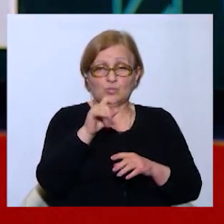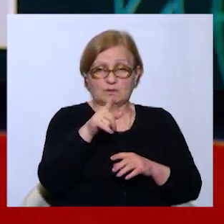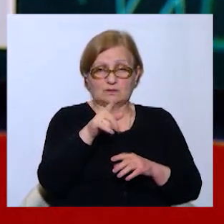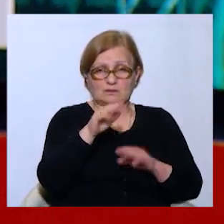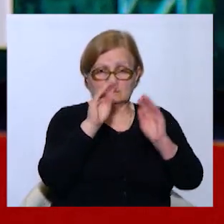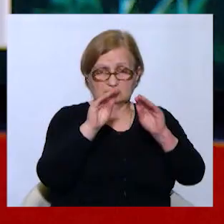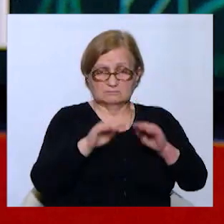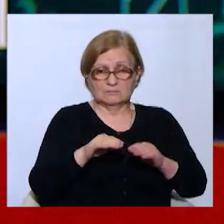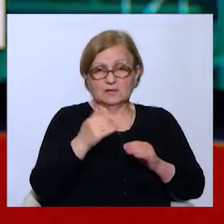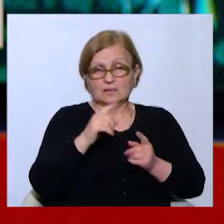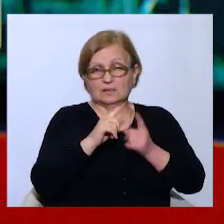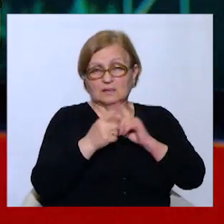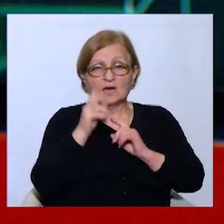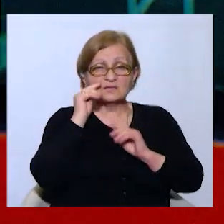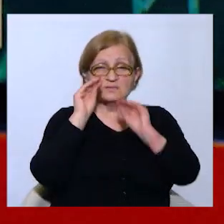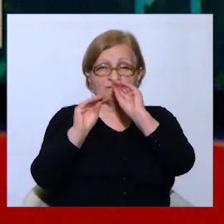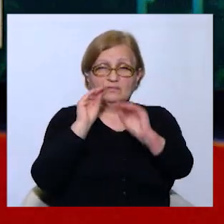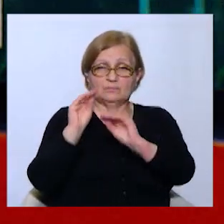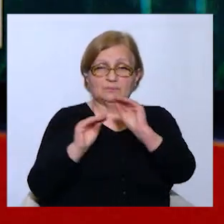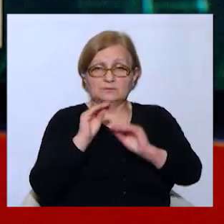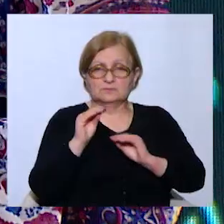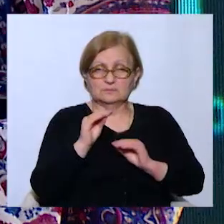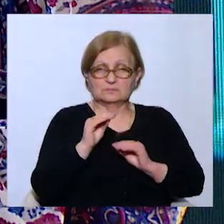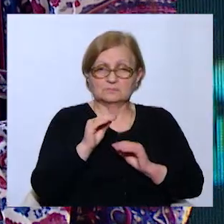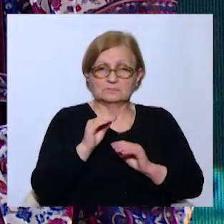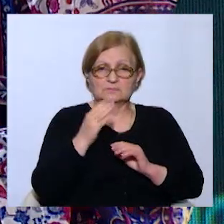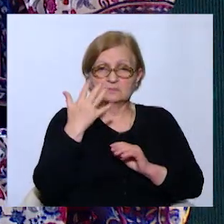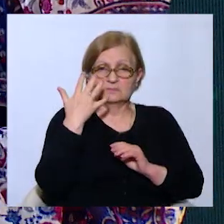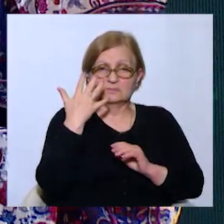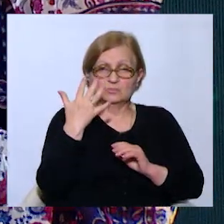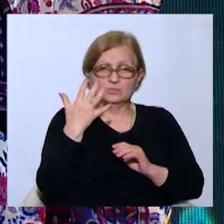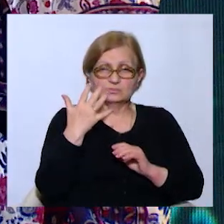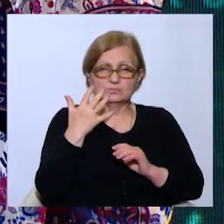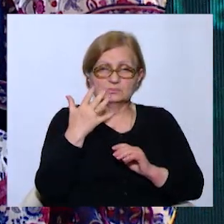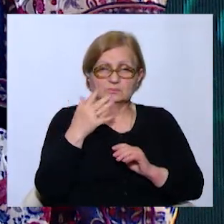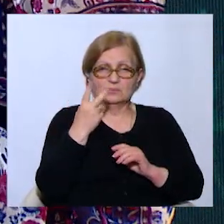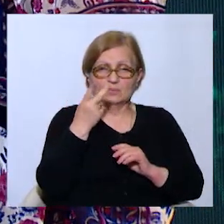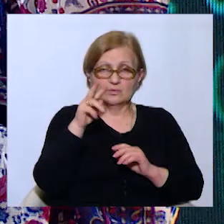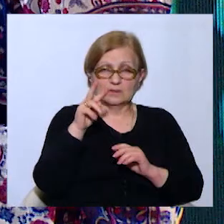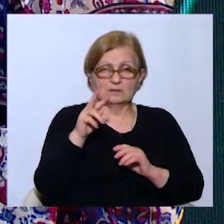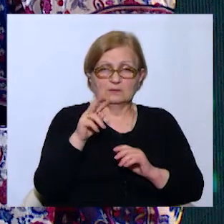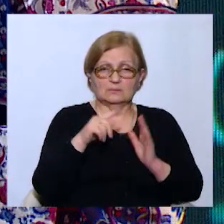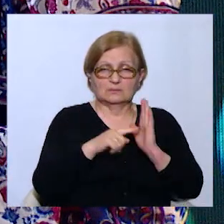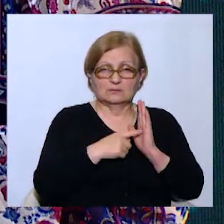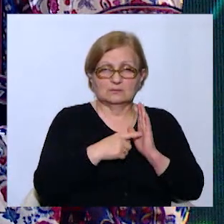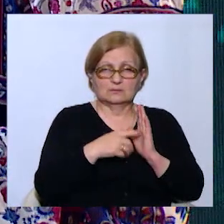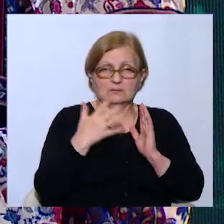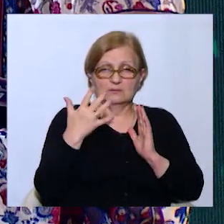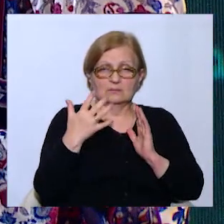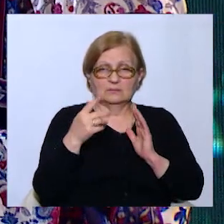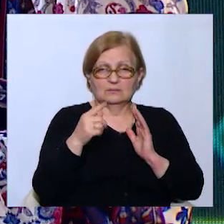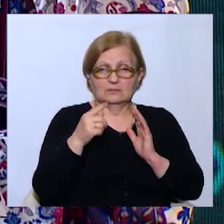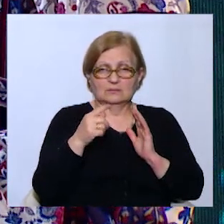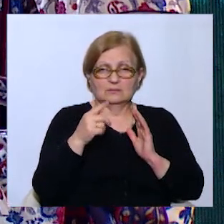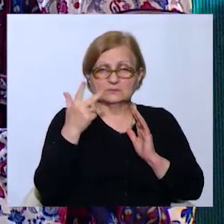ცვლადებშია. მოდი გავიაზროთ ახლა რიცხვებში. მაგალითად აი ავიღოთ 5 ხარისხად 2, გავამრავლოთ 5